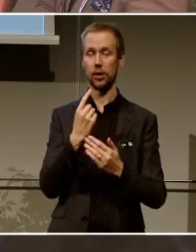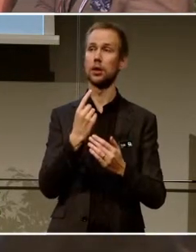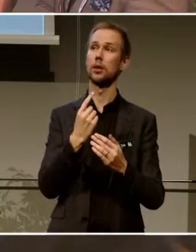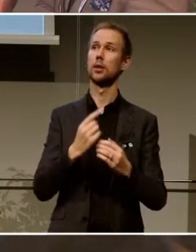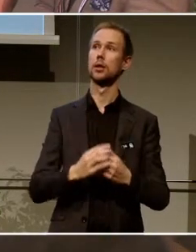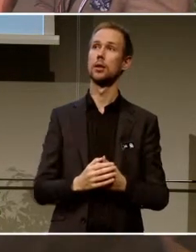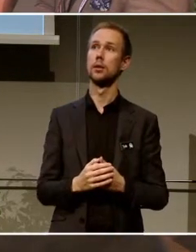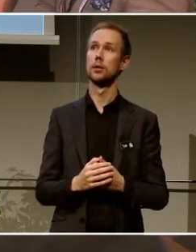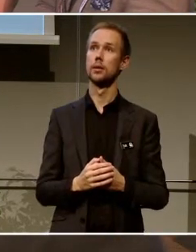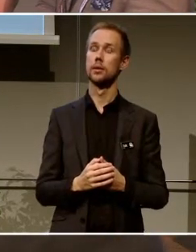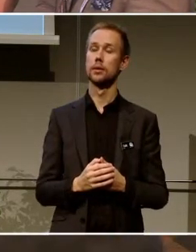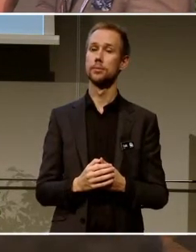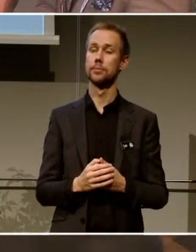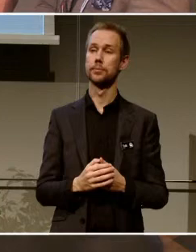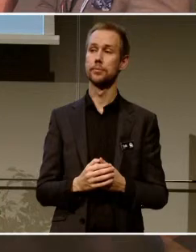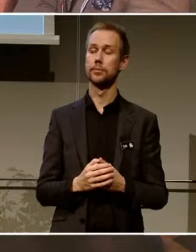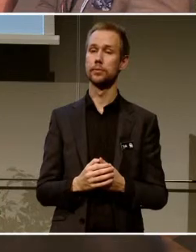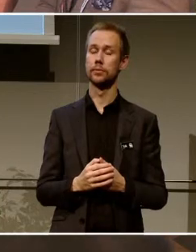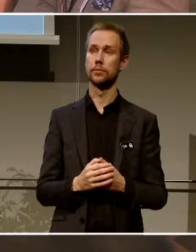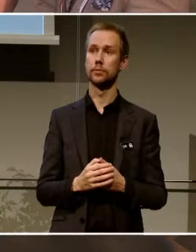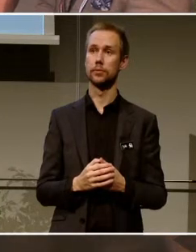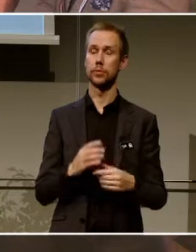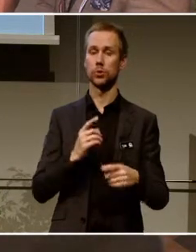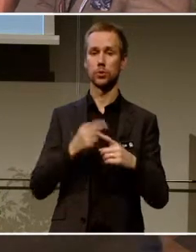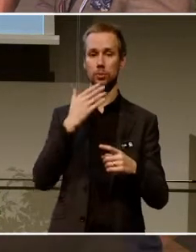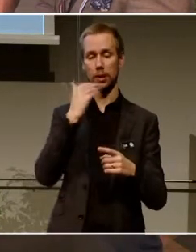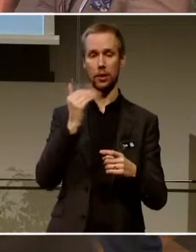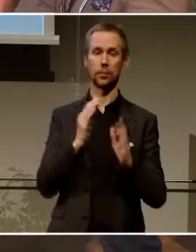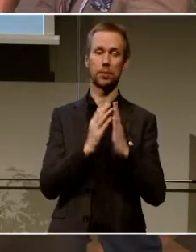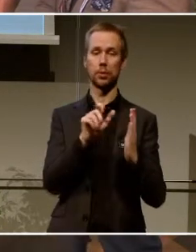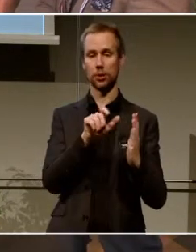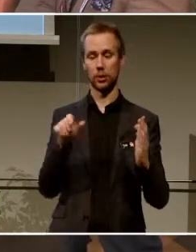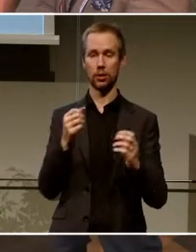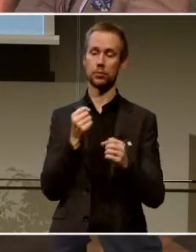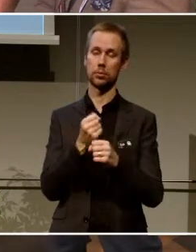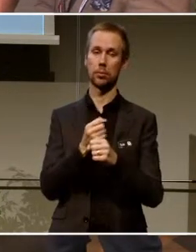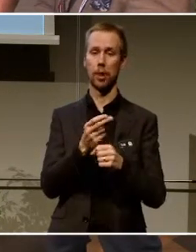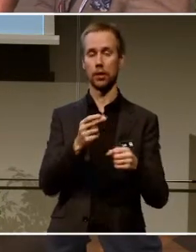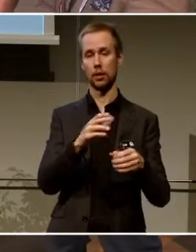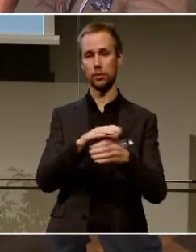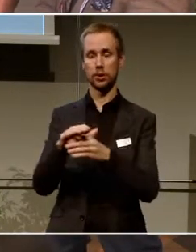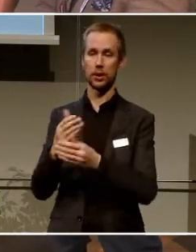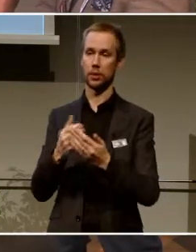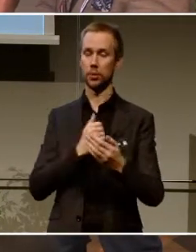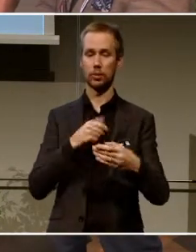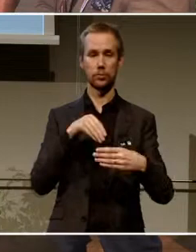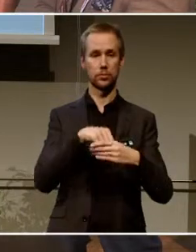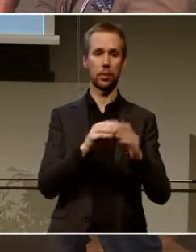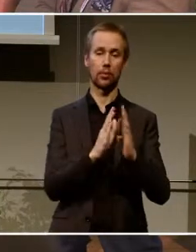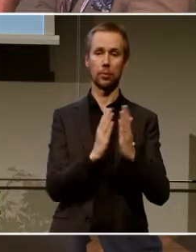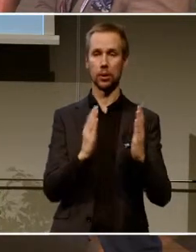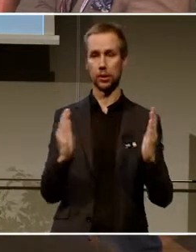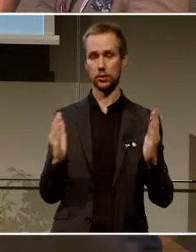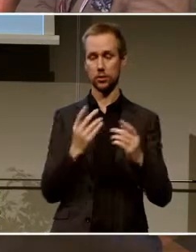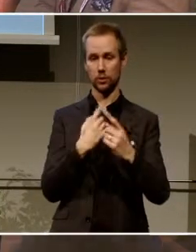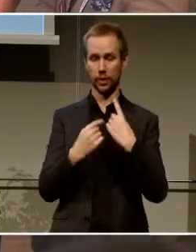vara med liksom, synas, att bibliotekarier syns på andra arenor än bara bibliotekskonferenser och vice versa.